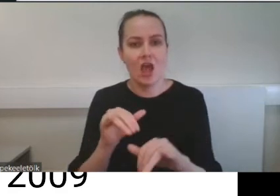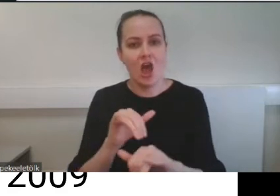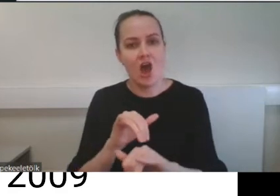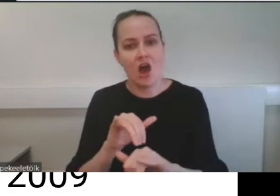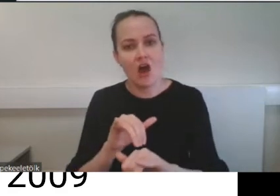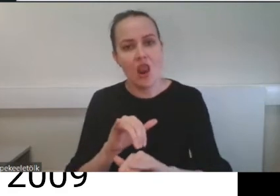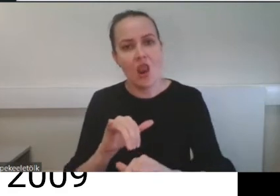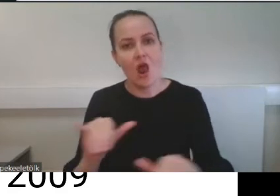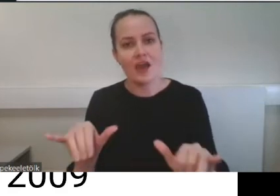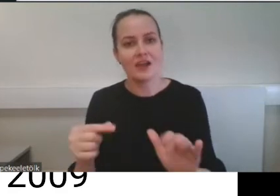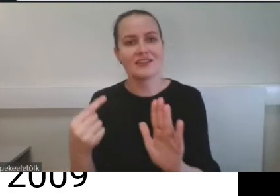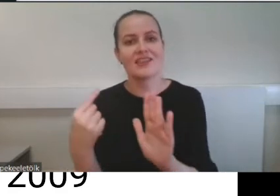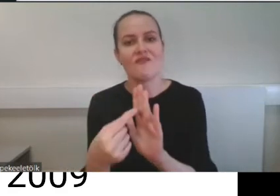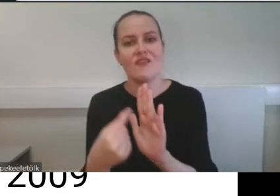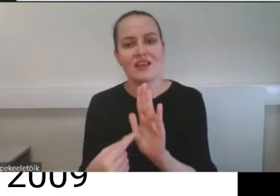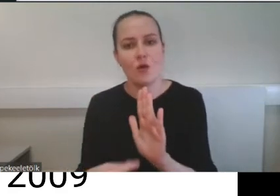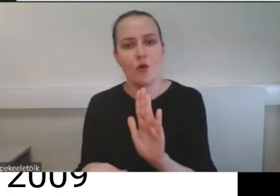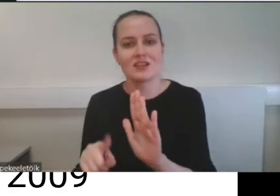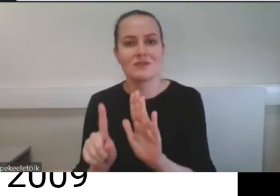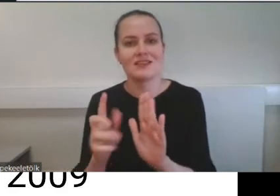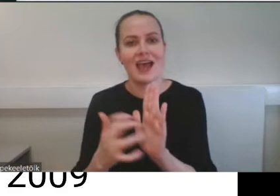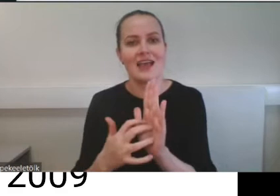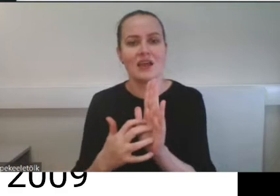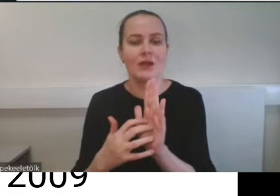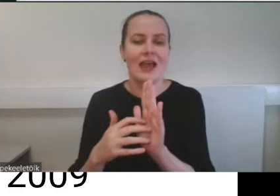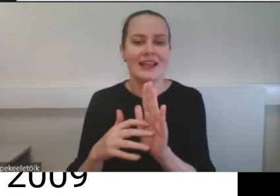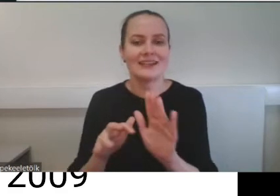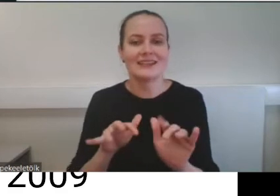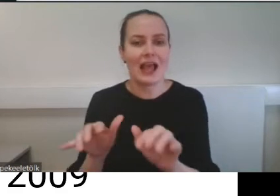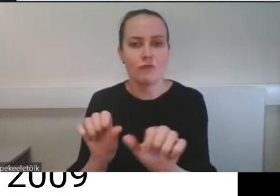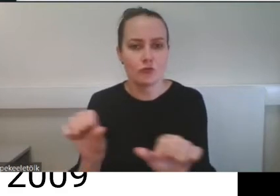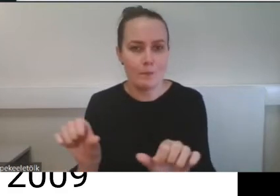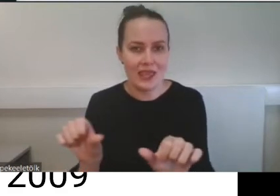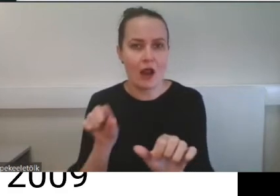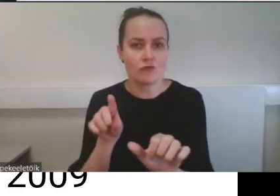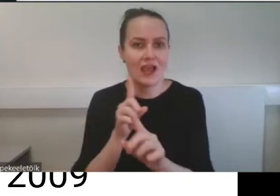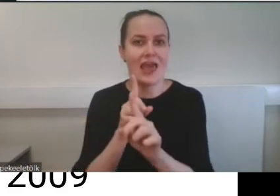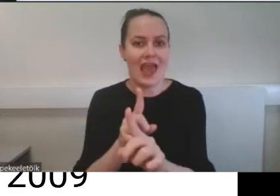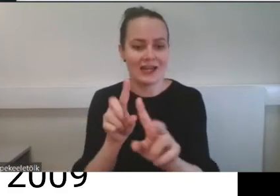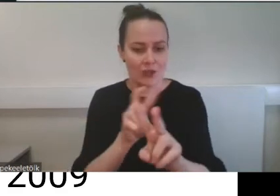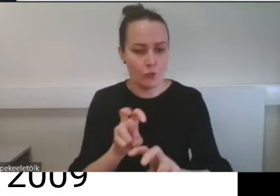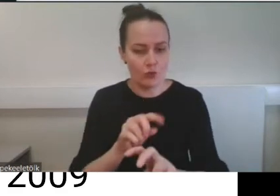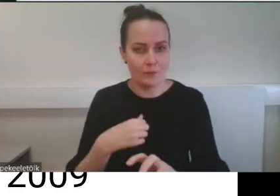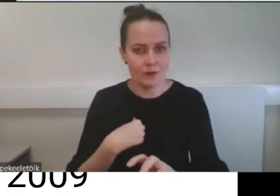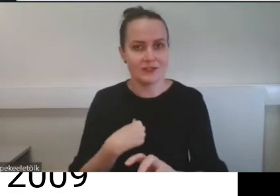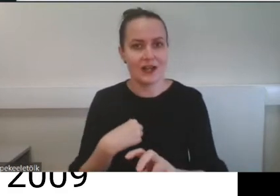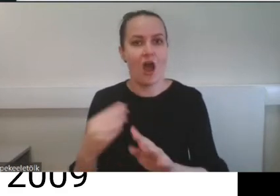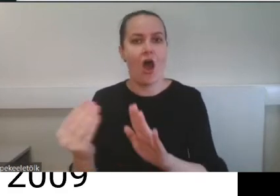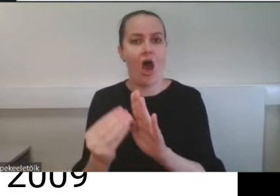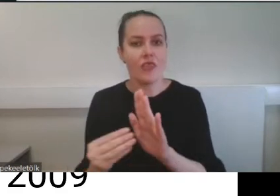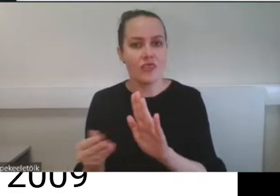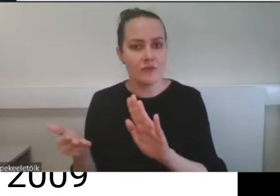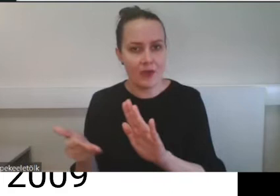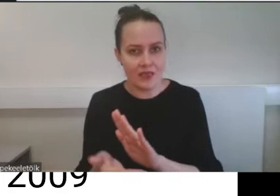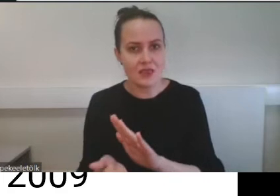nagu disability ehk tegevuspiirang nagu rahvusvahelises mõistes. Ja kui keegi siis hiljem saab